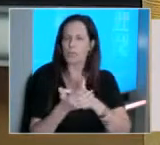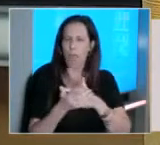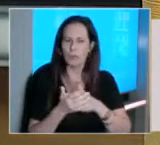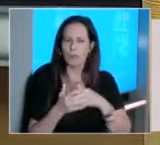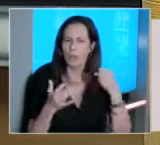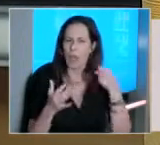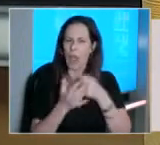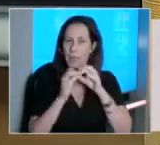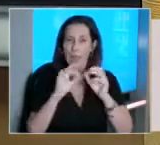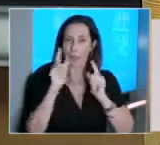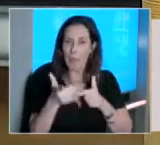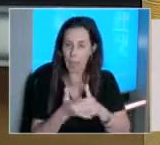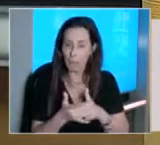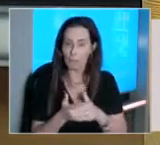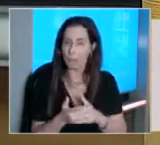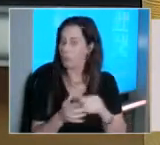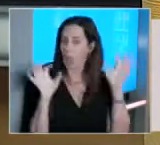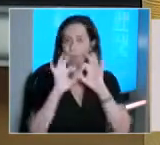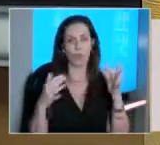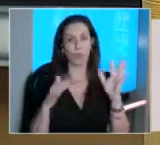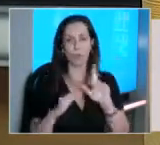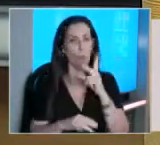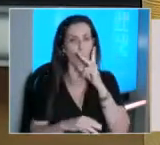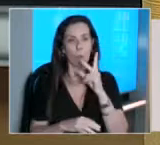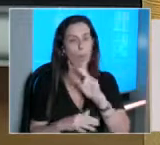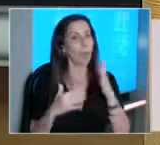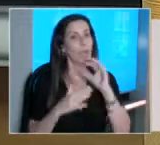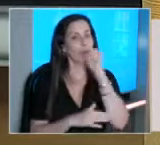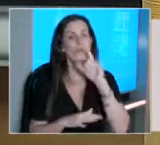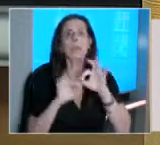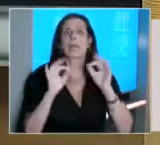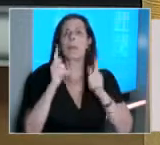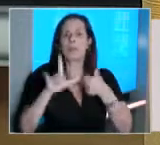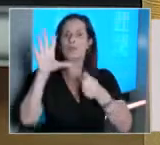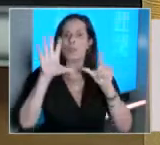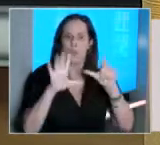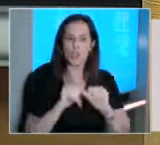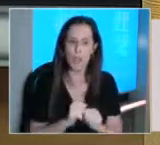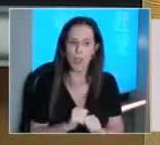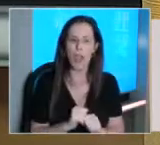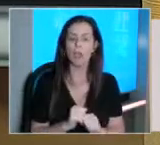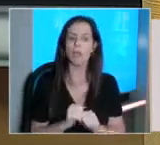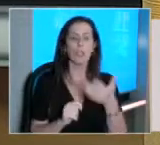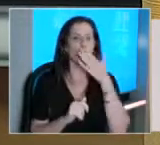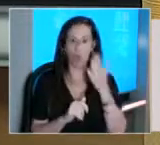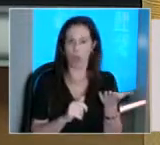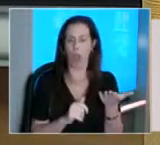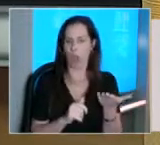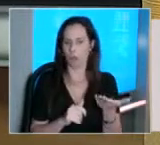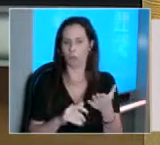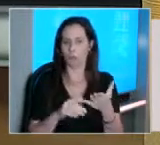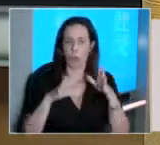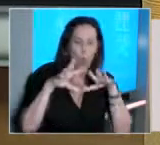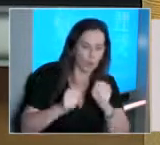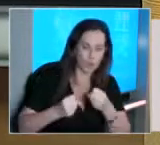והפזמון עד לפרוץ המלחמה, איש לא ביקר את ירושלים של זהב. ואז פרצה מלחמת ששת הימים. ירושלים נכבשה,